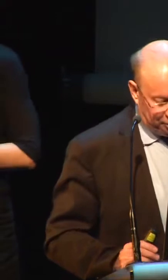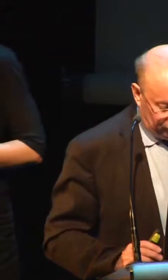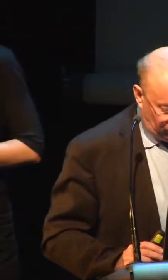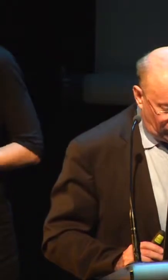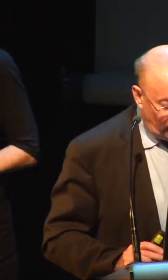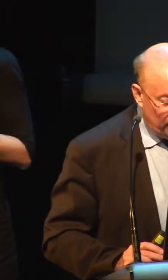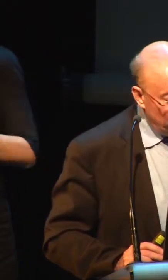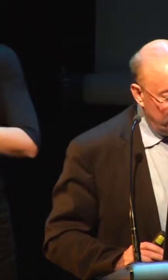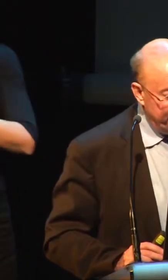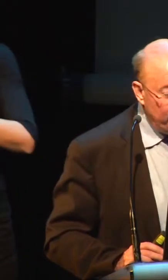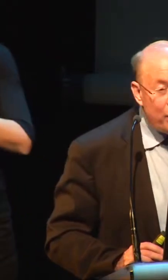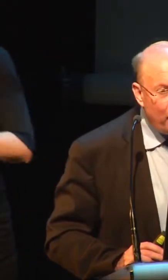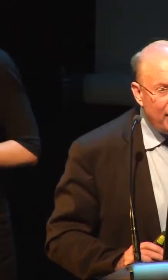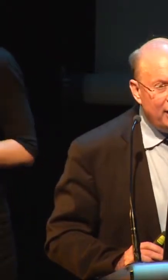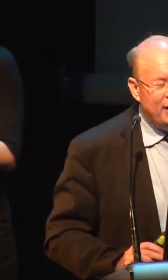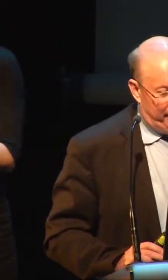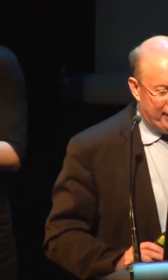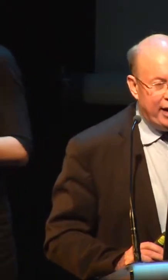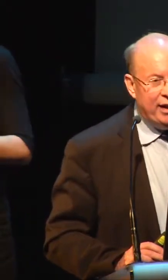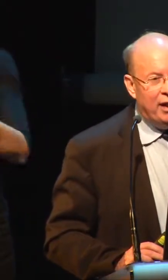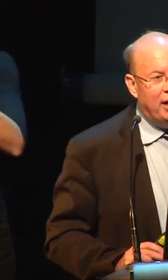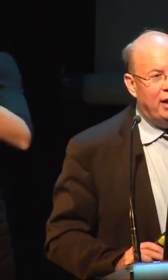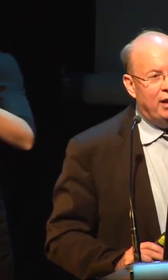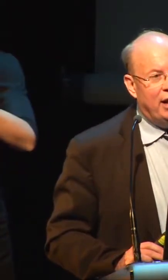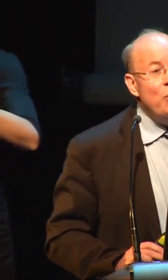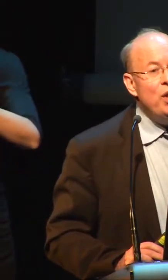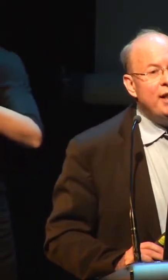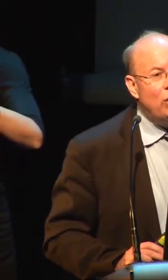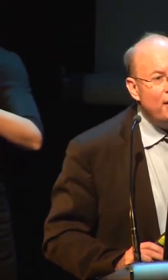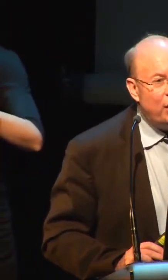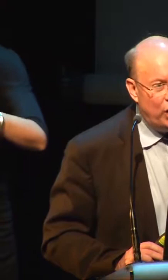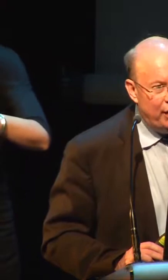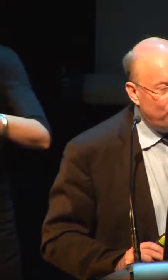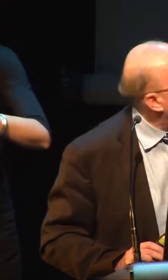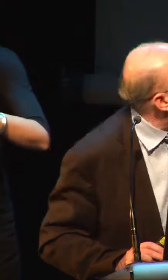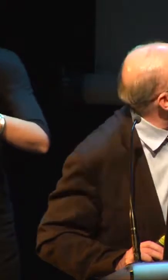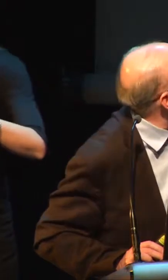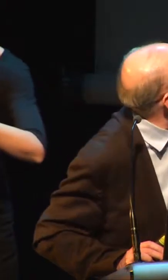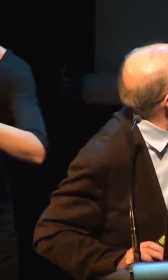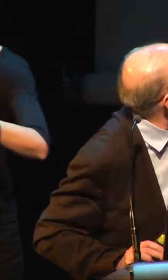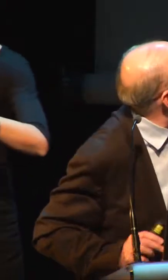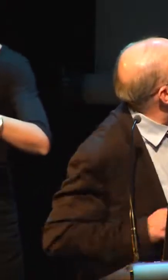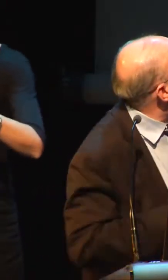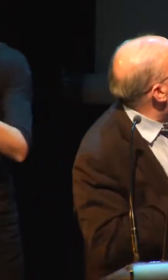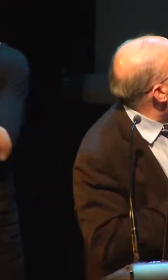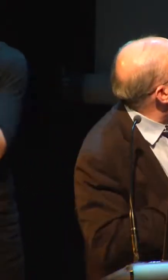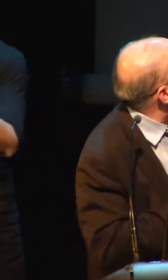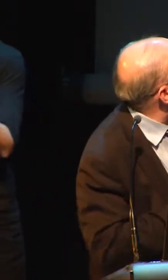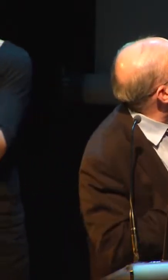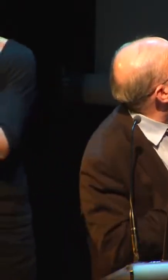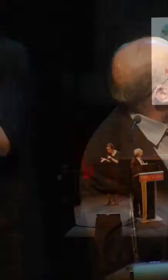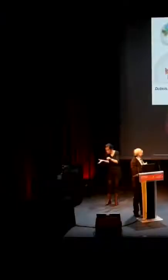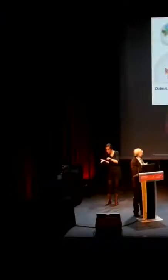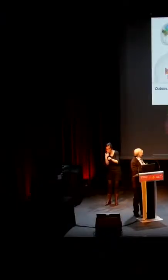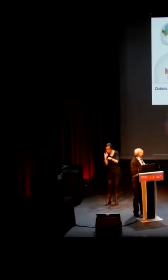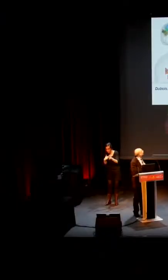liées. Le cerveau est normal, mais c'est les communications dans le cerveau qui ne le sont pas. Bon, les bébés, voilà,